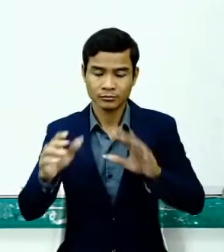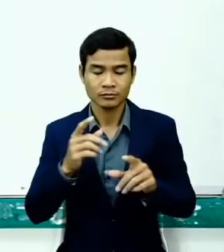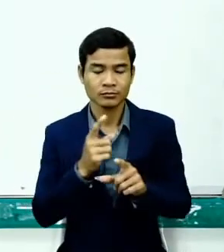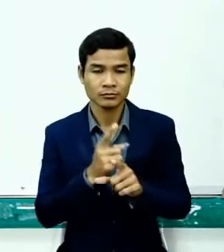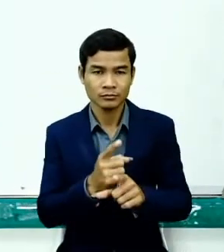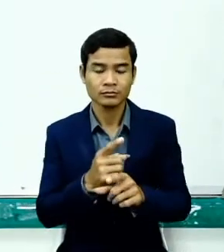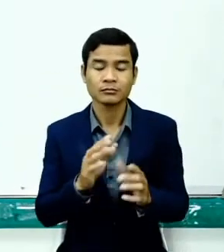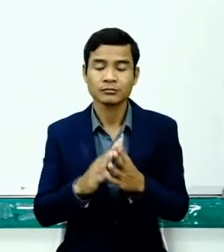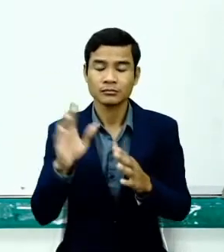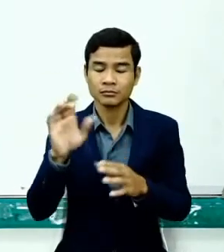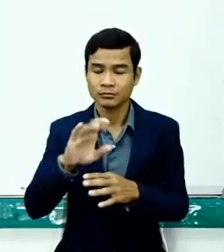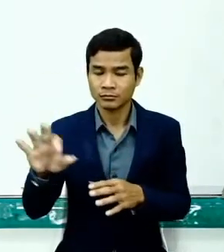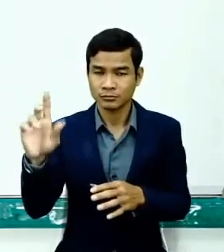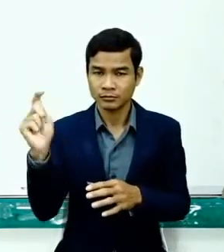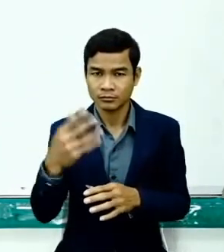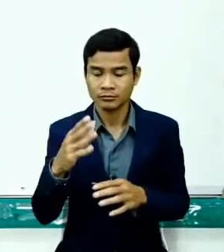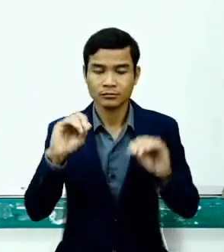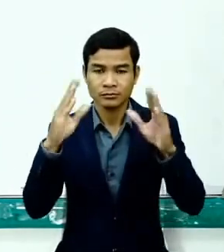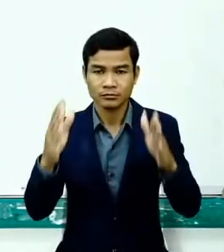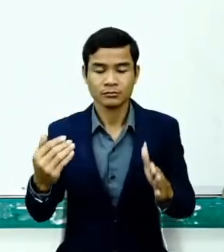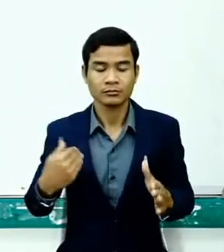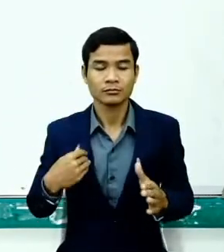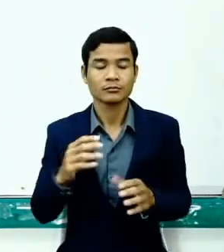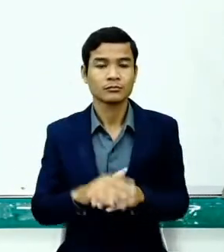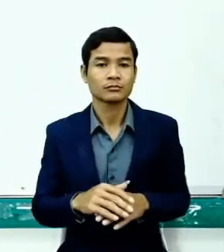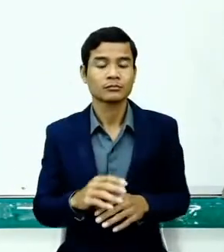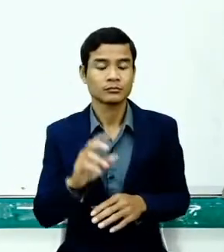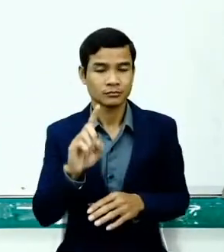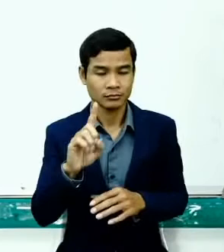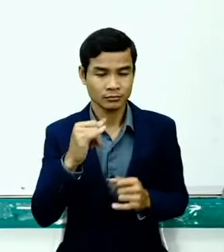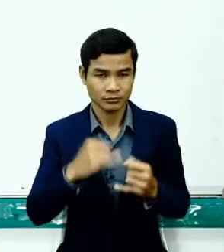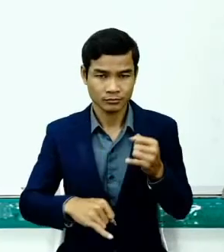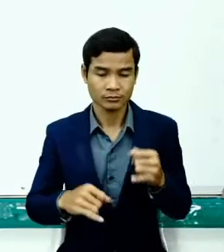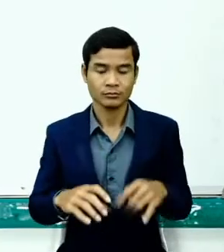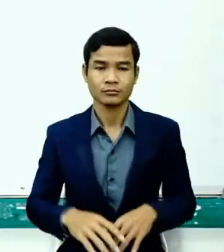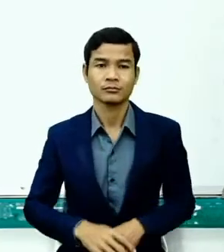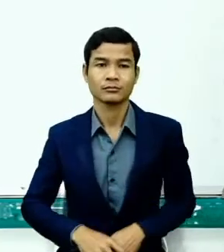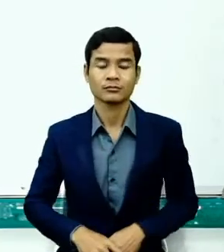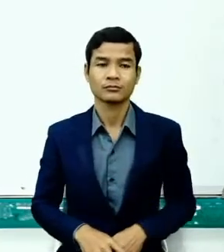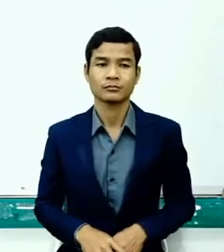ភាពរបស់យើងបន្តចាគឺអ្នកគ្រូនៅបានសរុបភាពរបស់យើងមួយទៀត